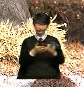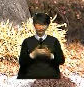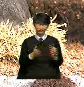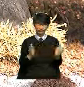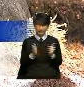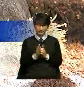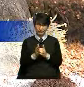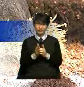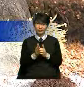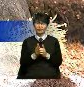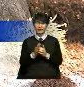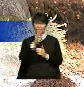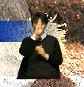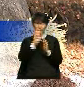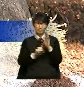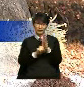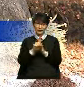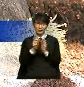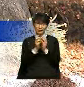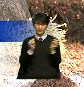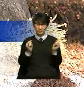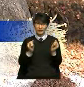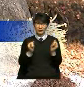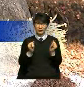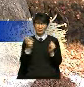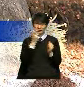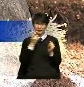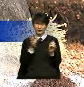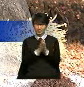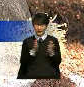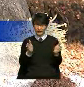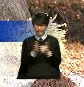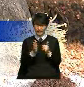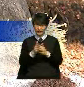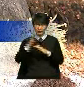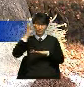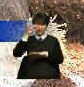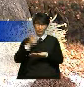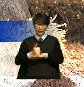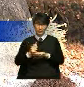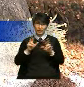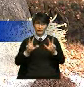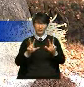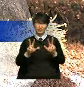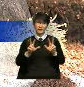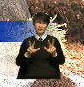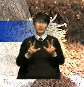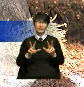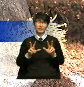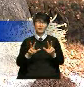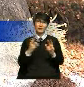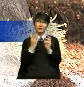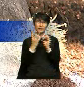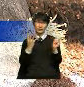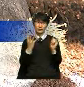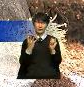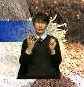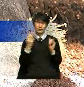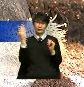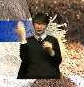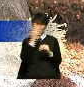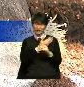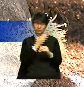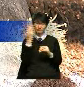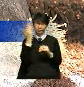생강이 닦았는데 갑사 를 이해하여 검색 여 버 지금 4명 정도가 이